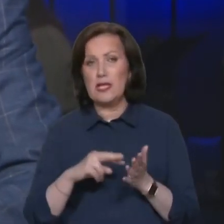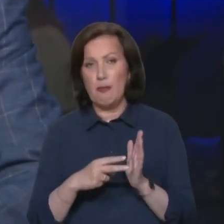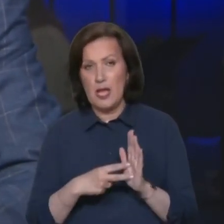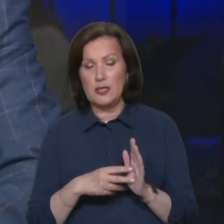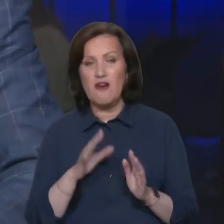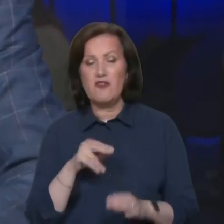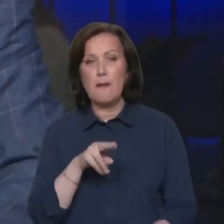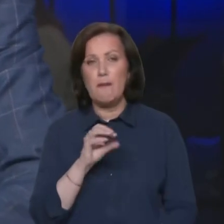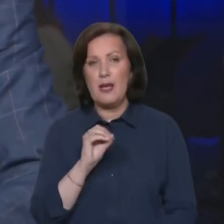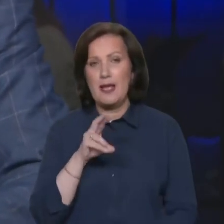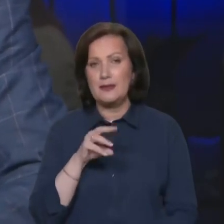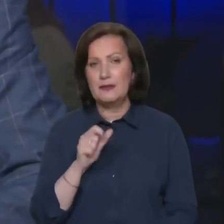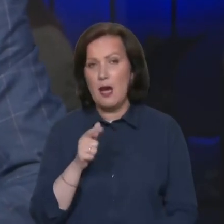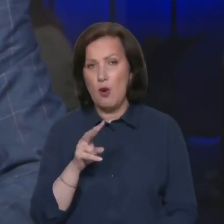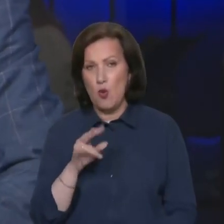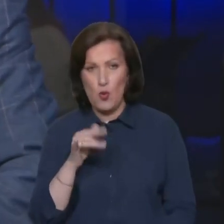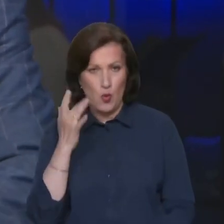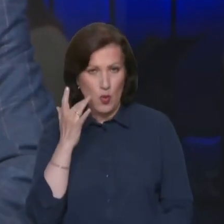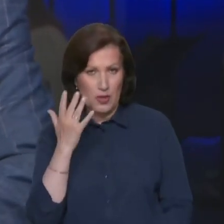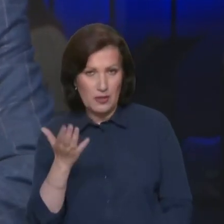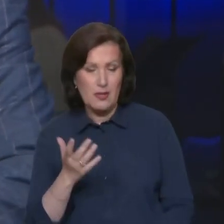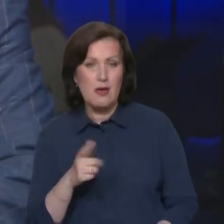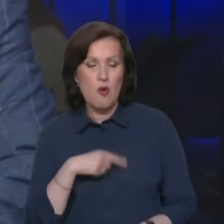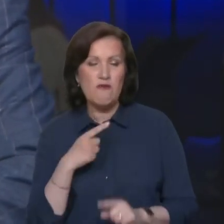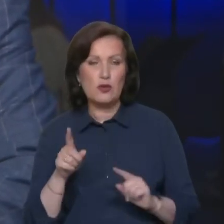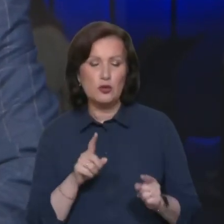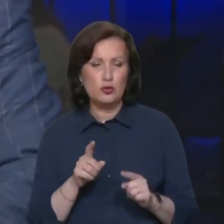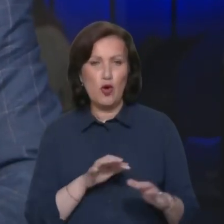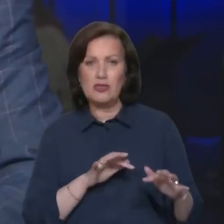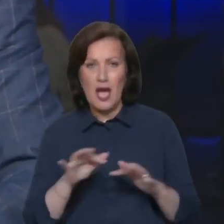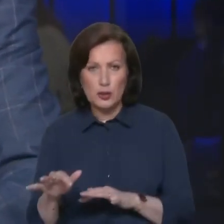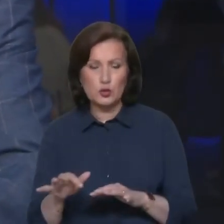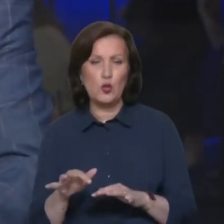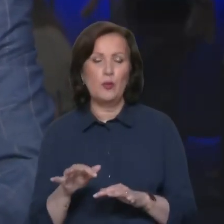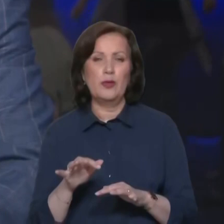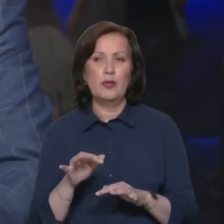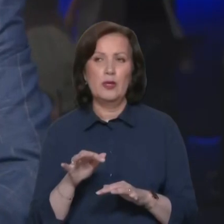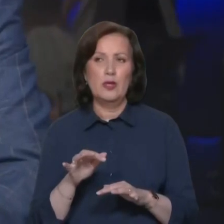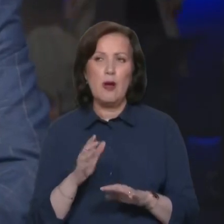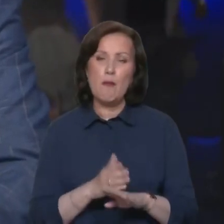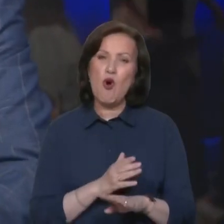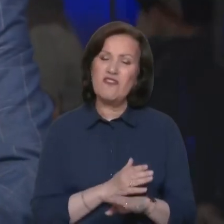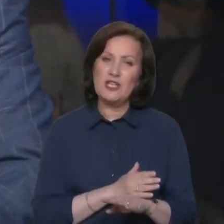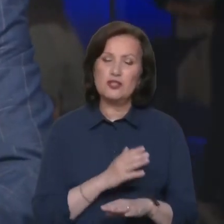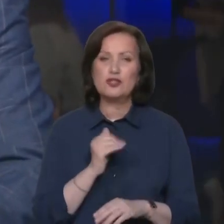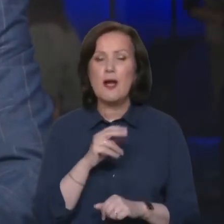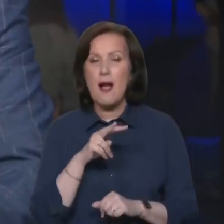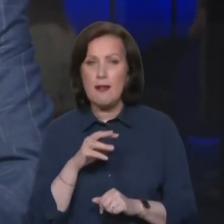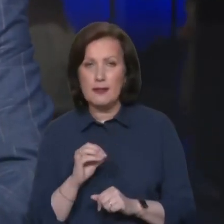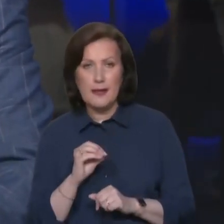У Пентагоні, зокрема, говорять, що контрнаступ йде дещо повільніше,